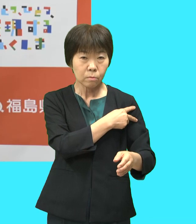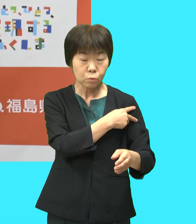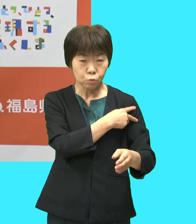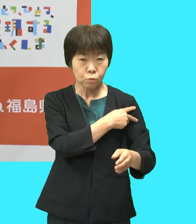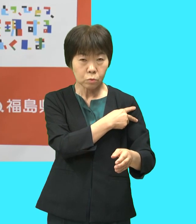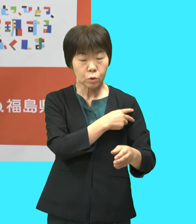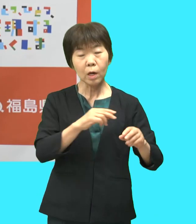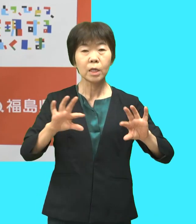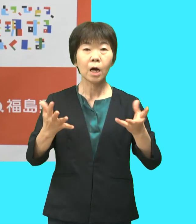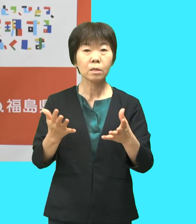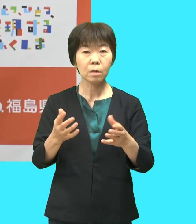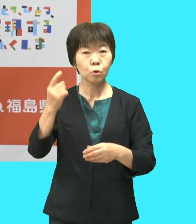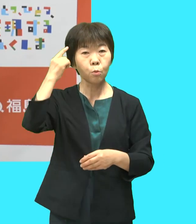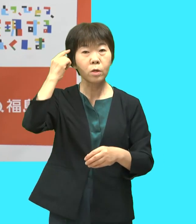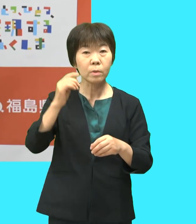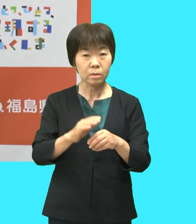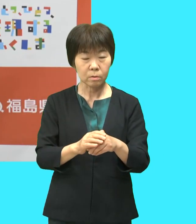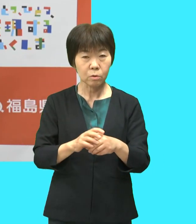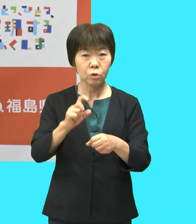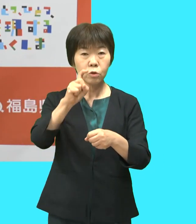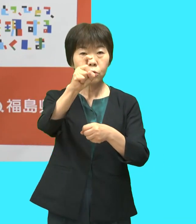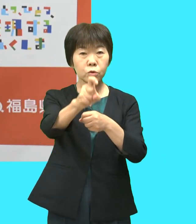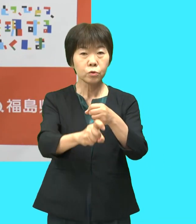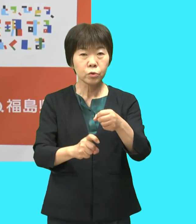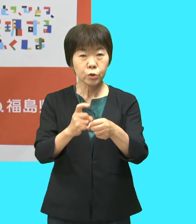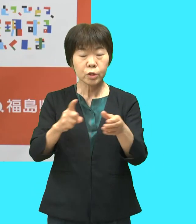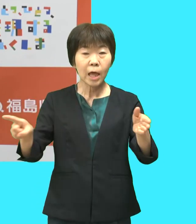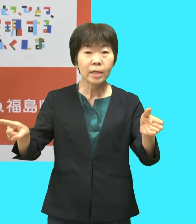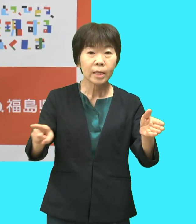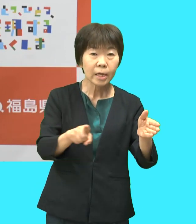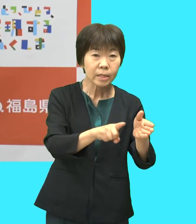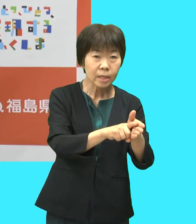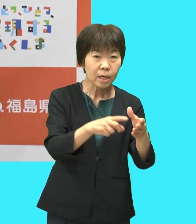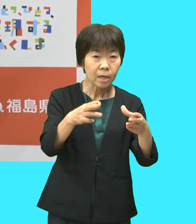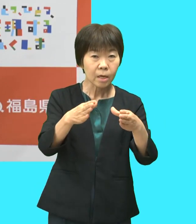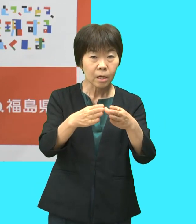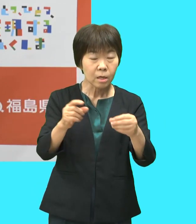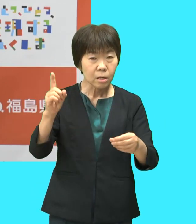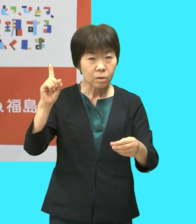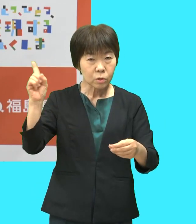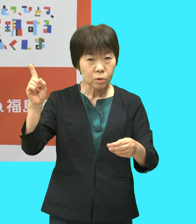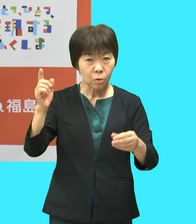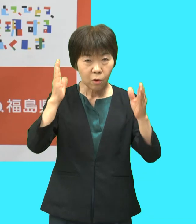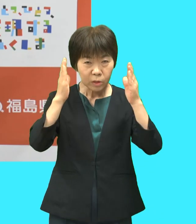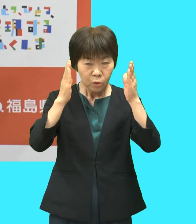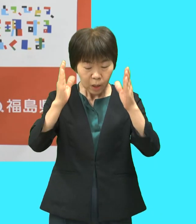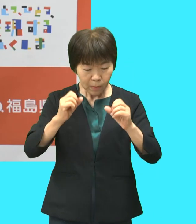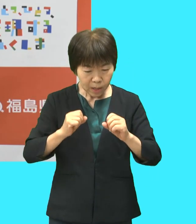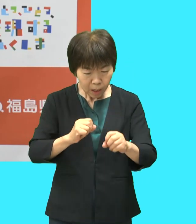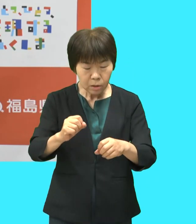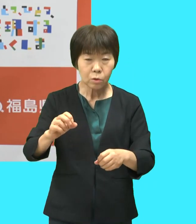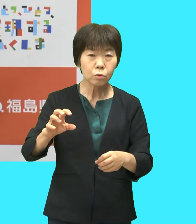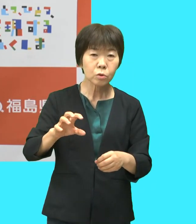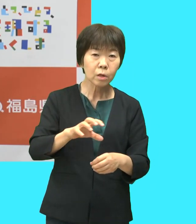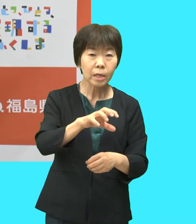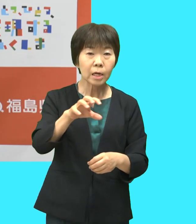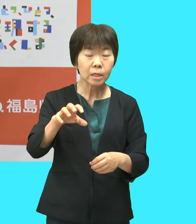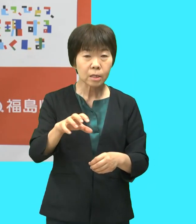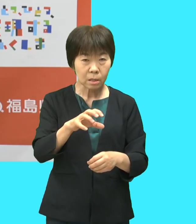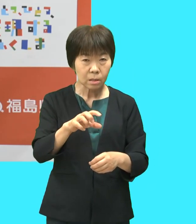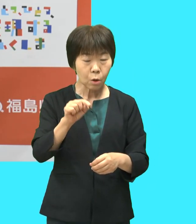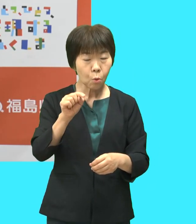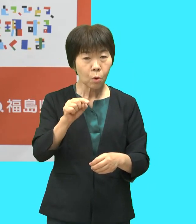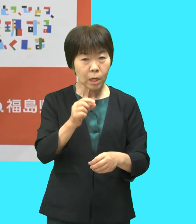と思われます。で、10年経ってその国の本気度という部分で復興につい